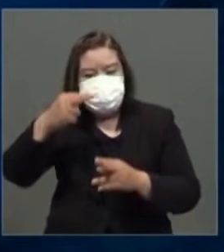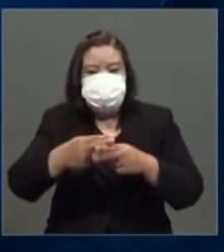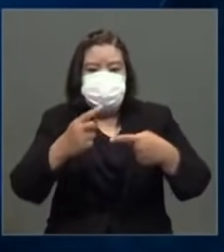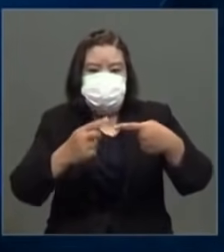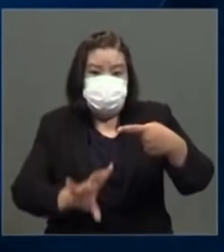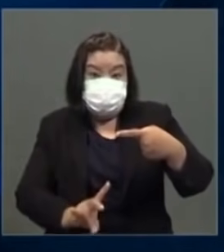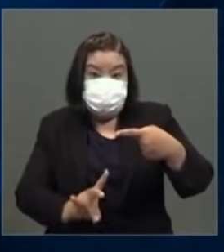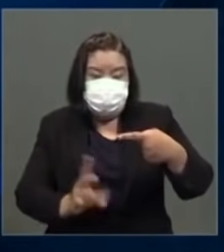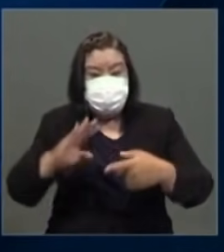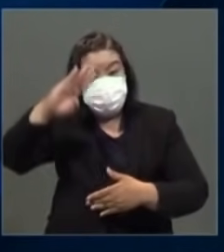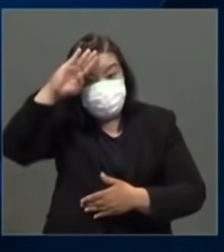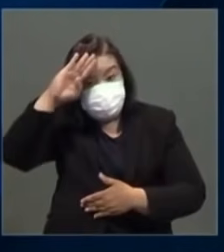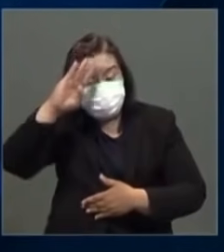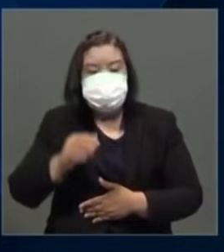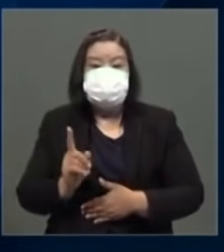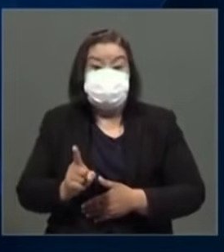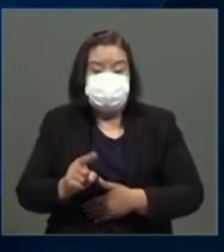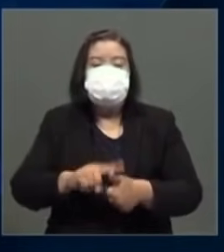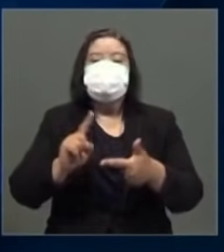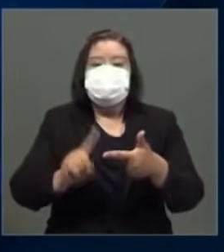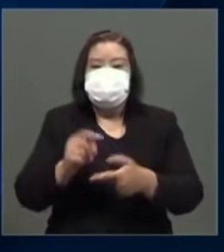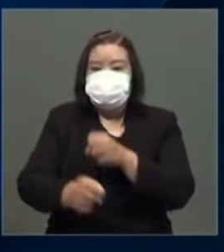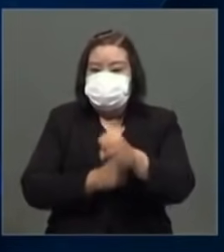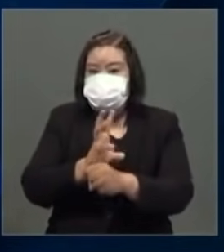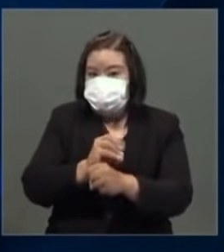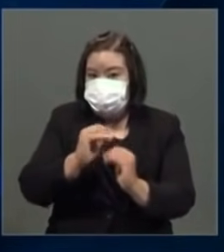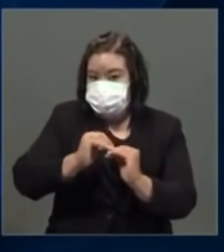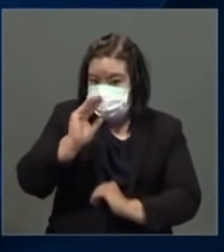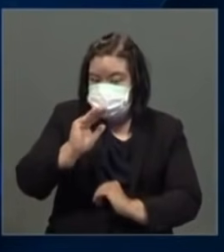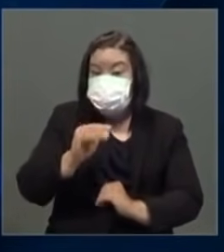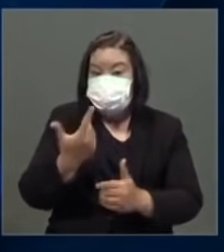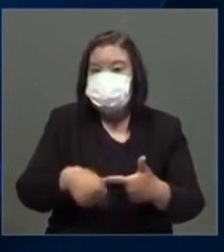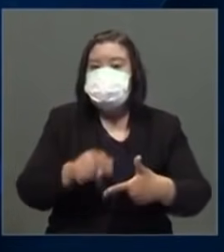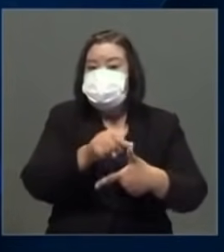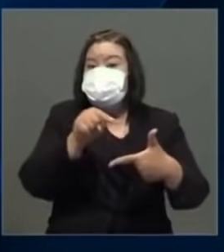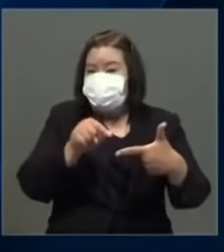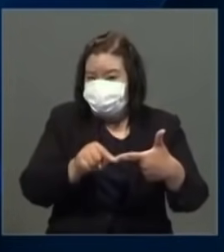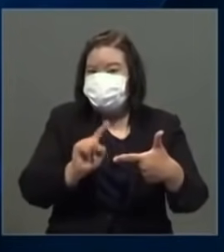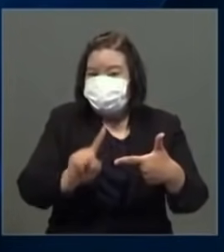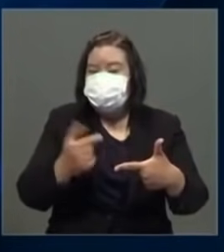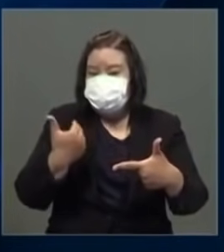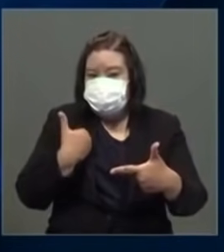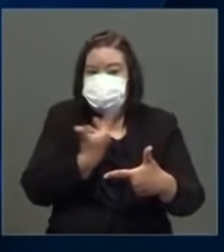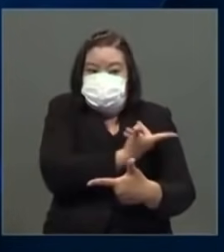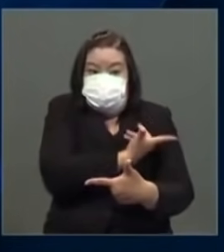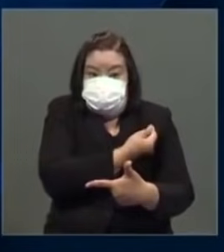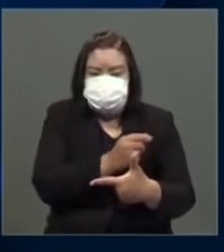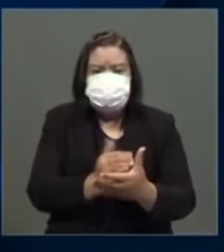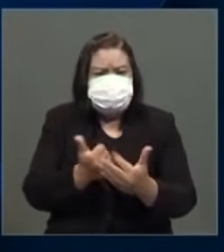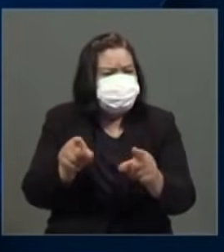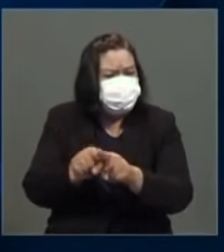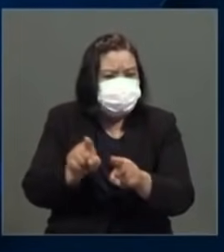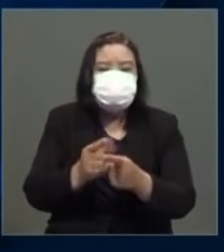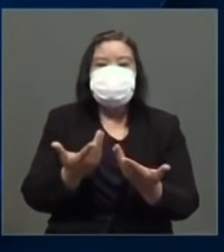กับผู้มีอายุมากกว่า60ปีเนี่ยตอนนี้ทุกประเทศนะครับก็ใช้ยุทธศาส